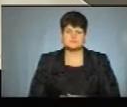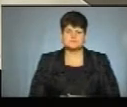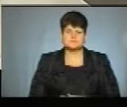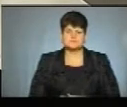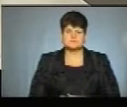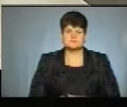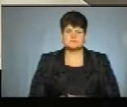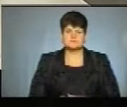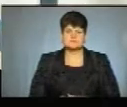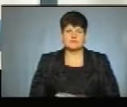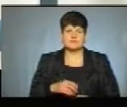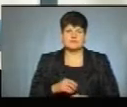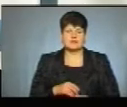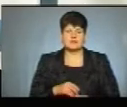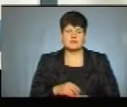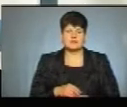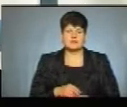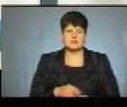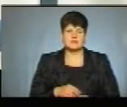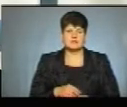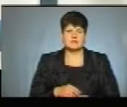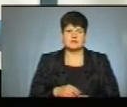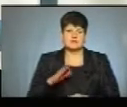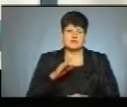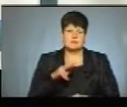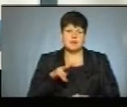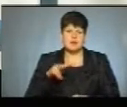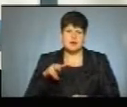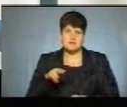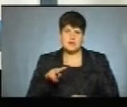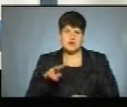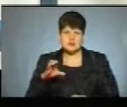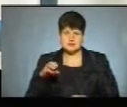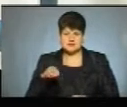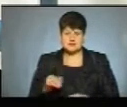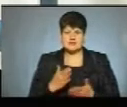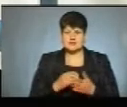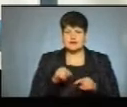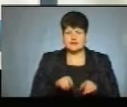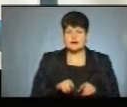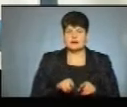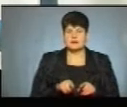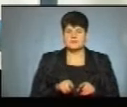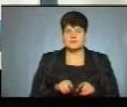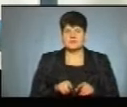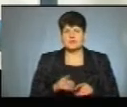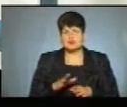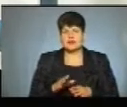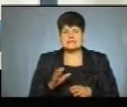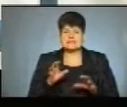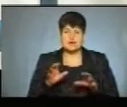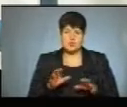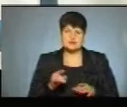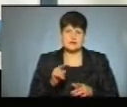Назарій, тому що вам слово. Так, в пласті є така штука, як пластовий закон, 14 точок, і там одна з точок –